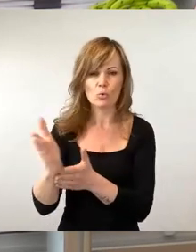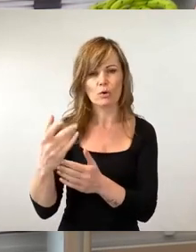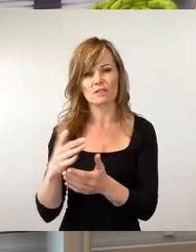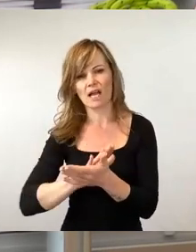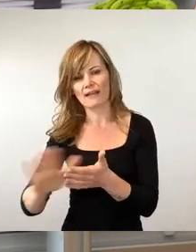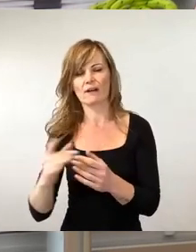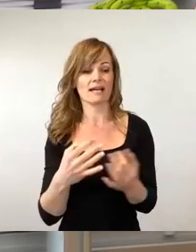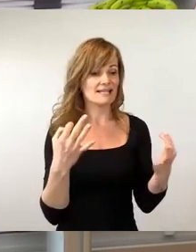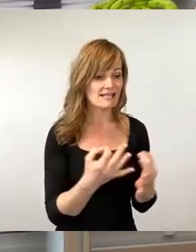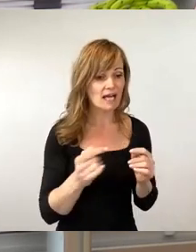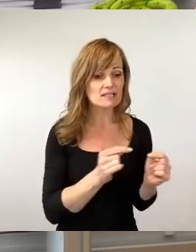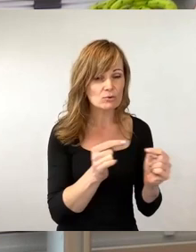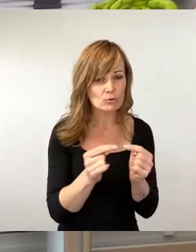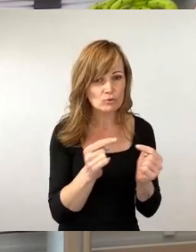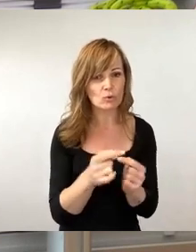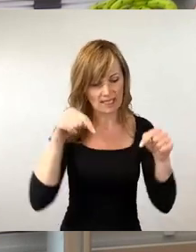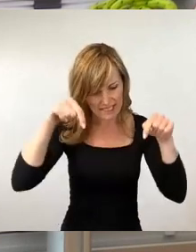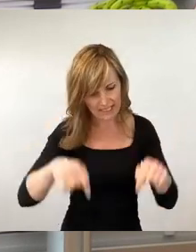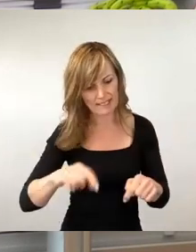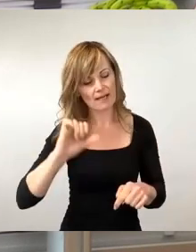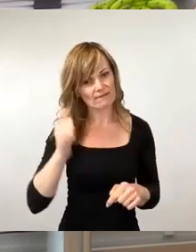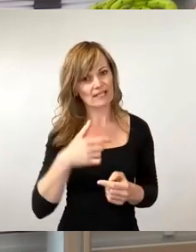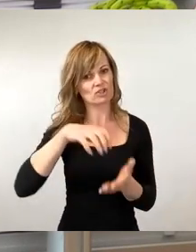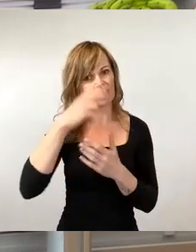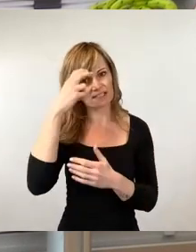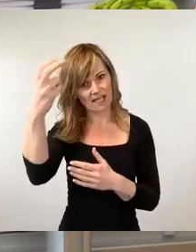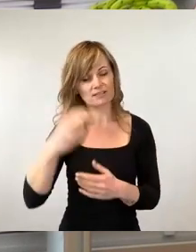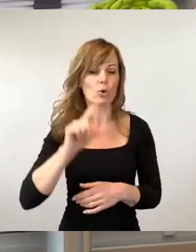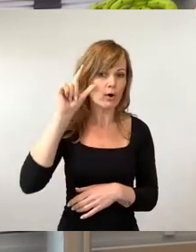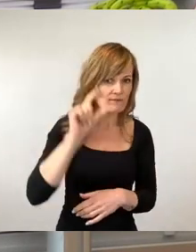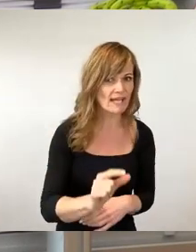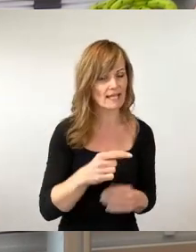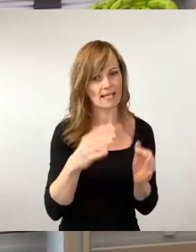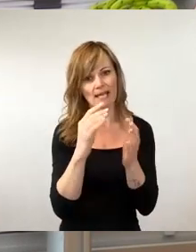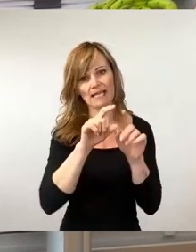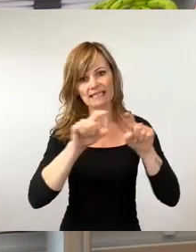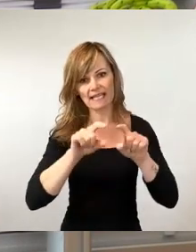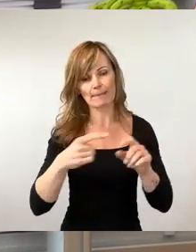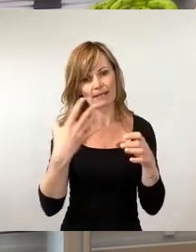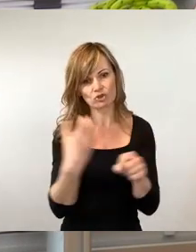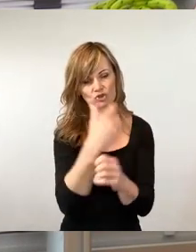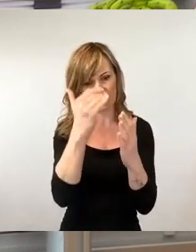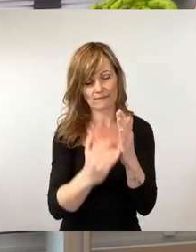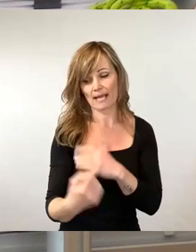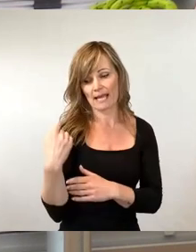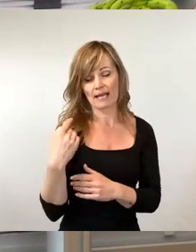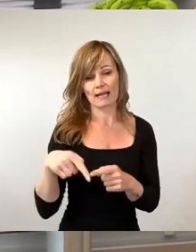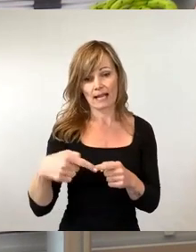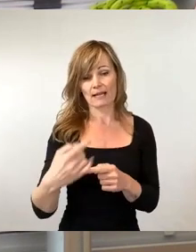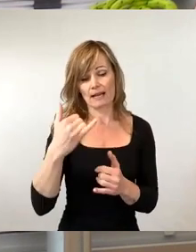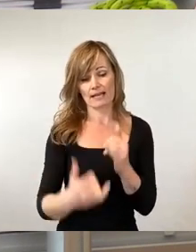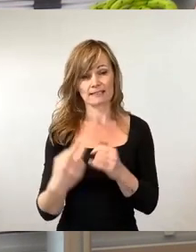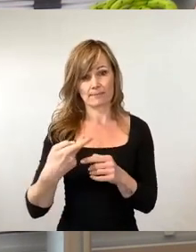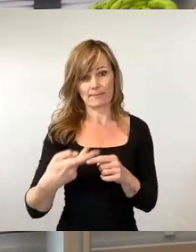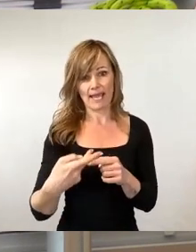eben doch wieder hier im Stadtrat. Wir werden noch weniger schaffen in den letzten beiden Stadtratssitzungen, die wir vor uns haben. Und deswegen beantragen